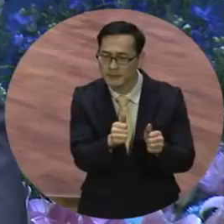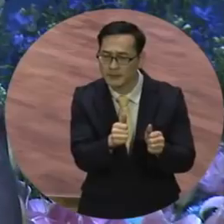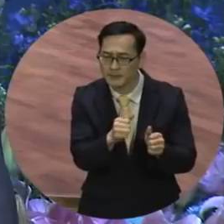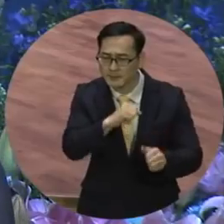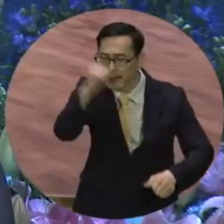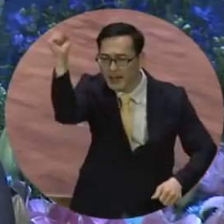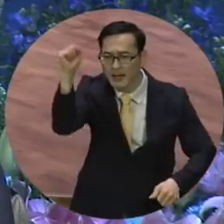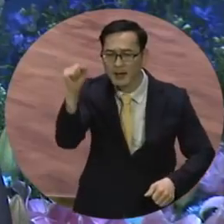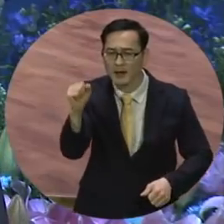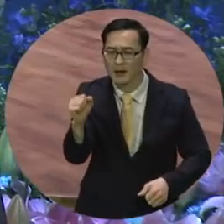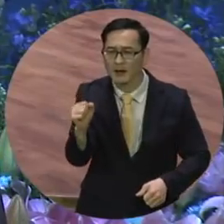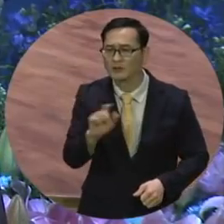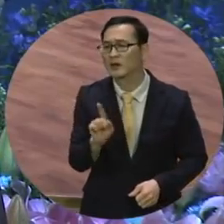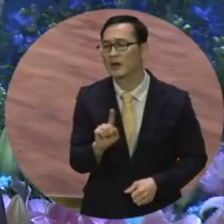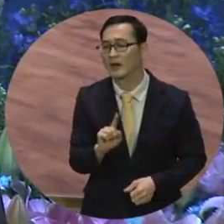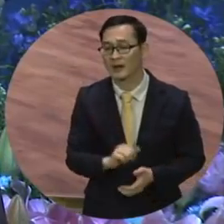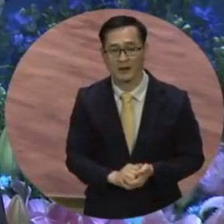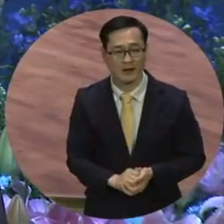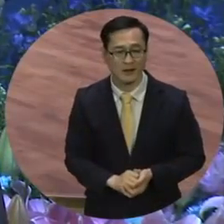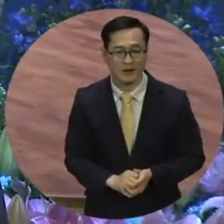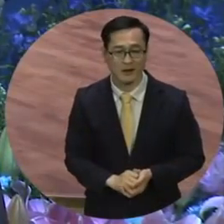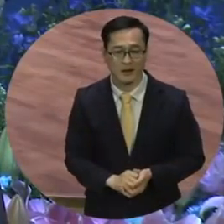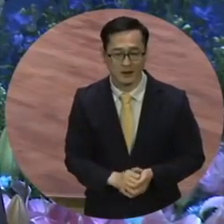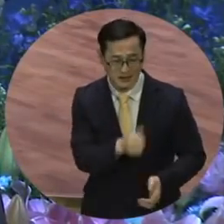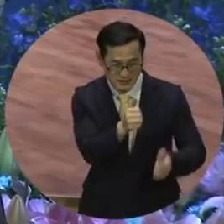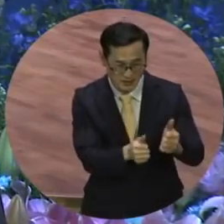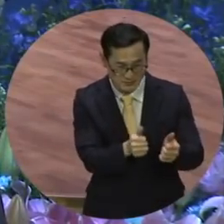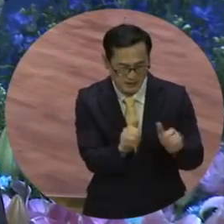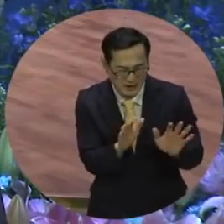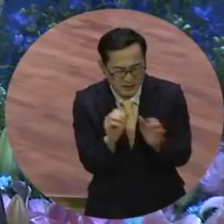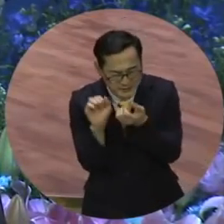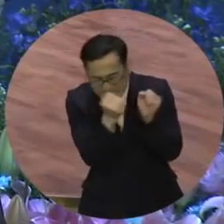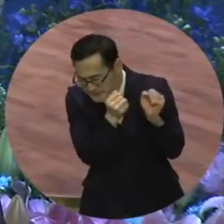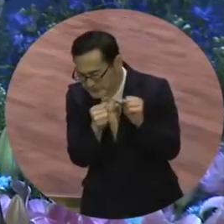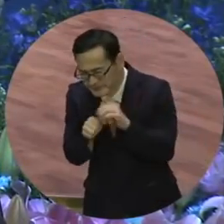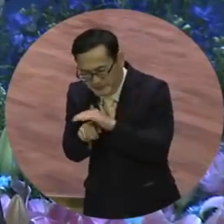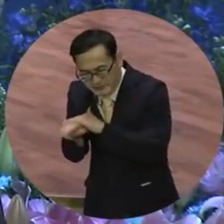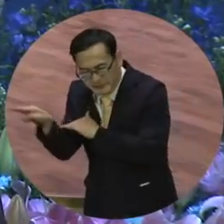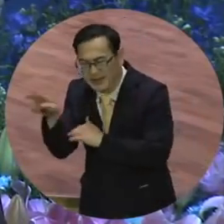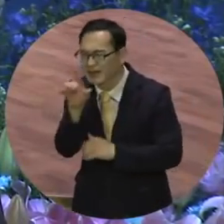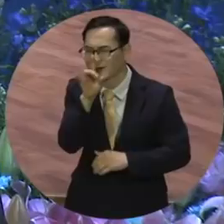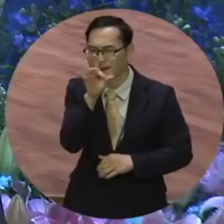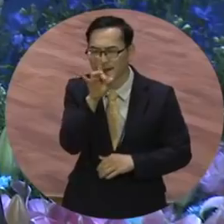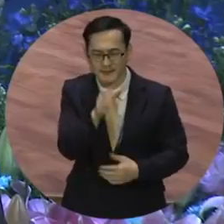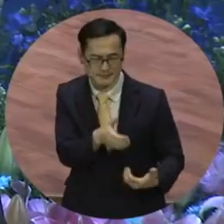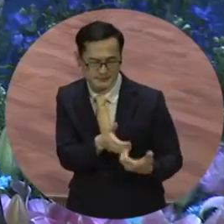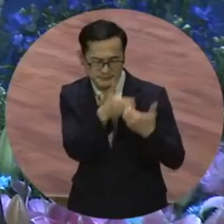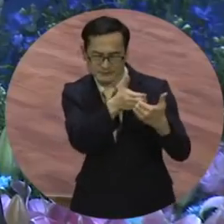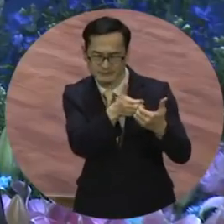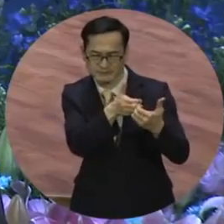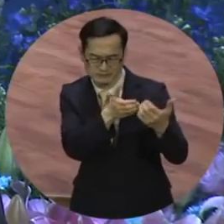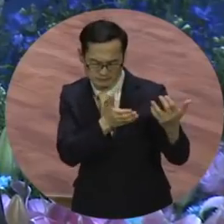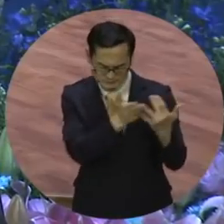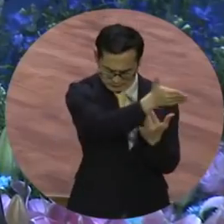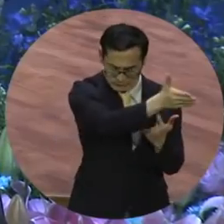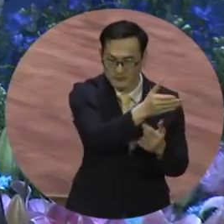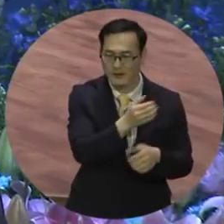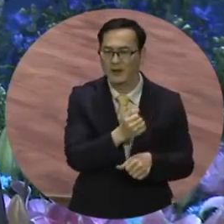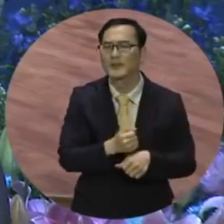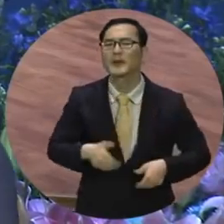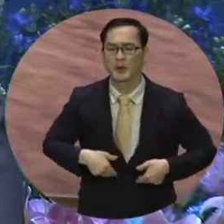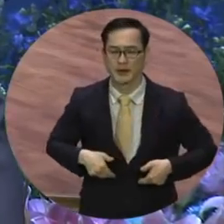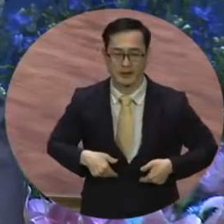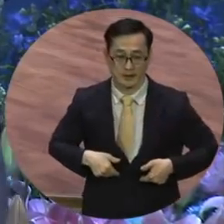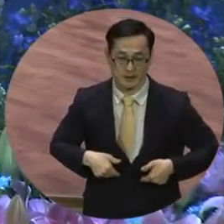시험은 피하면 안 됩니다. 시험을 피하지 말고 정면 돌파해야 됩니다. 정면 돌파.